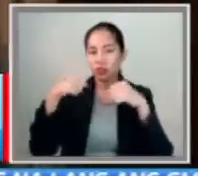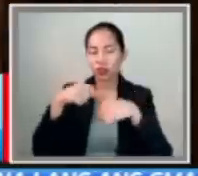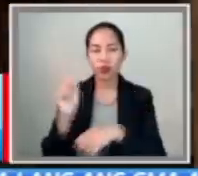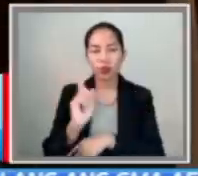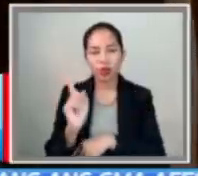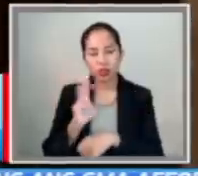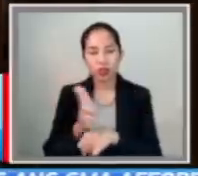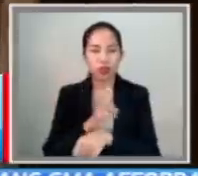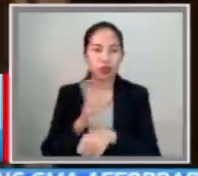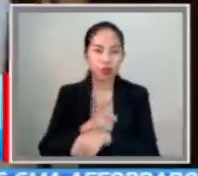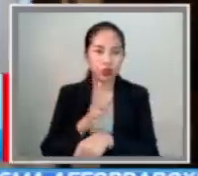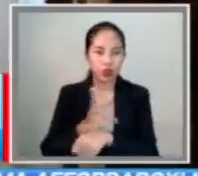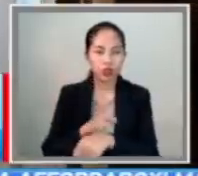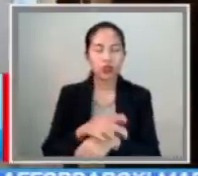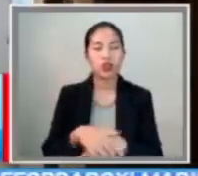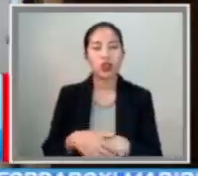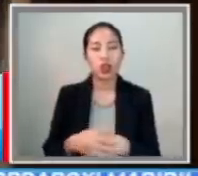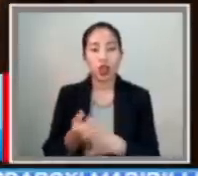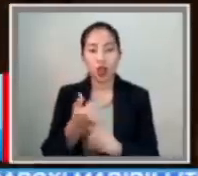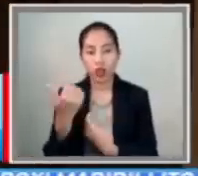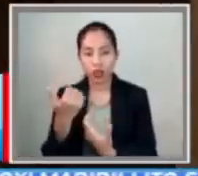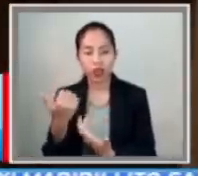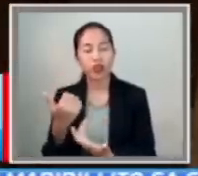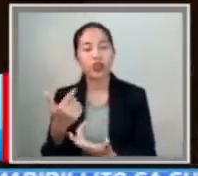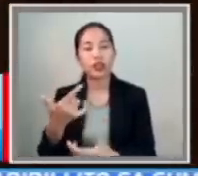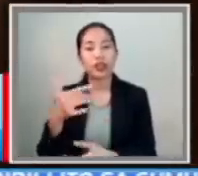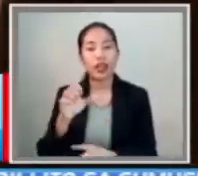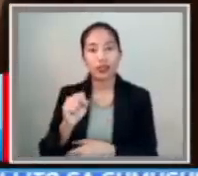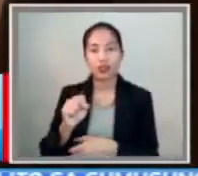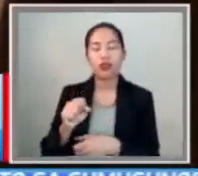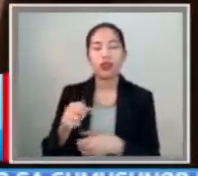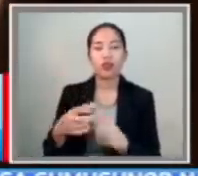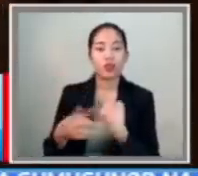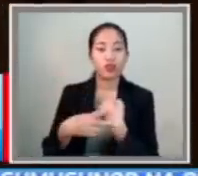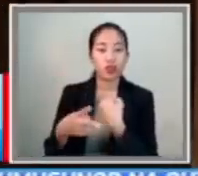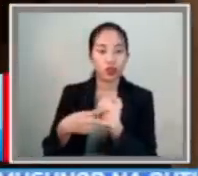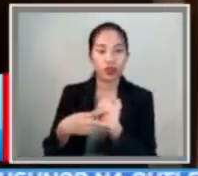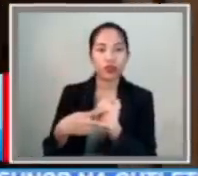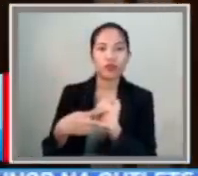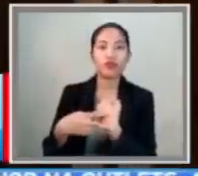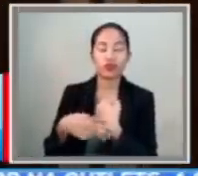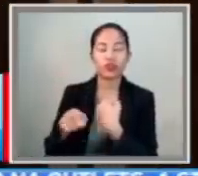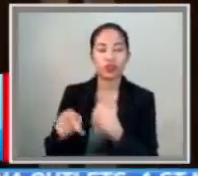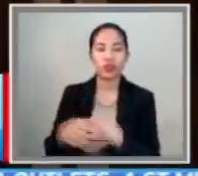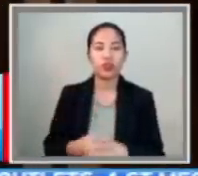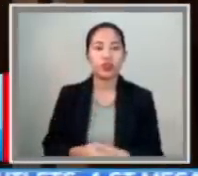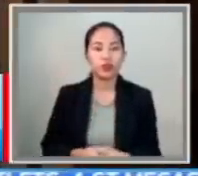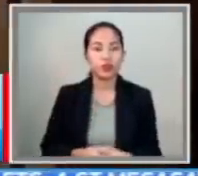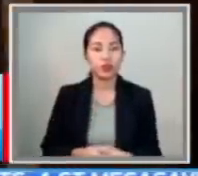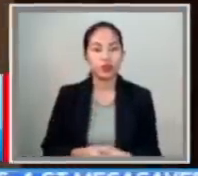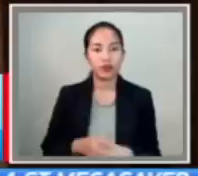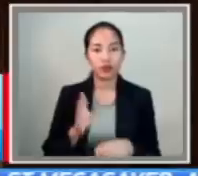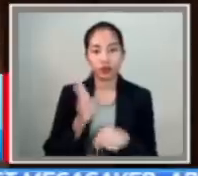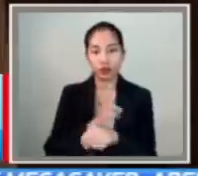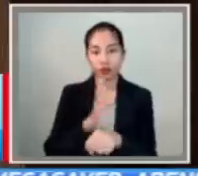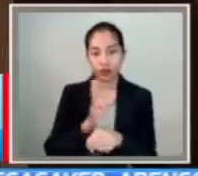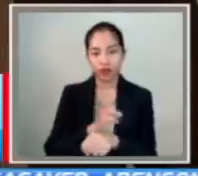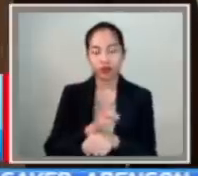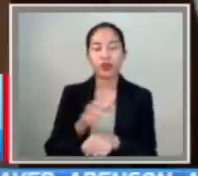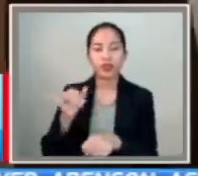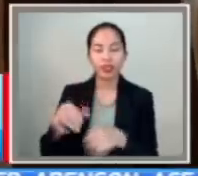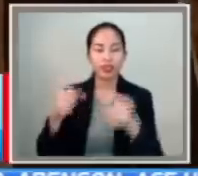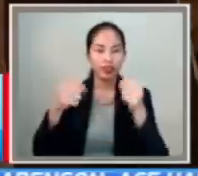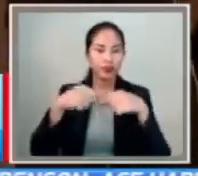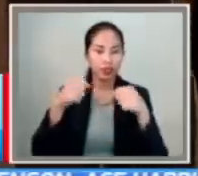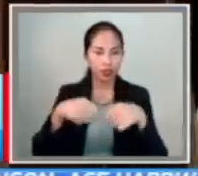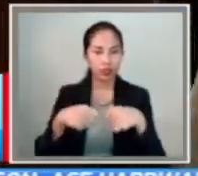gas reserve sa Malampaya. Sabi naman ni House Speaker Martin Romualdez, makatutulong ang renewal agreement para mapanatili ang presyo ng kuryente